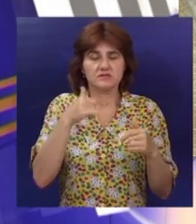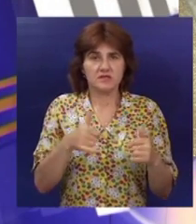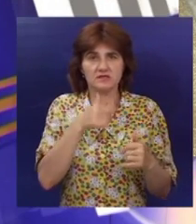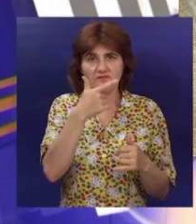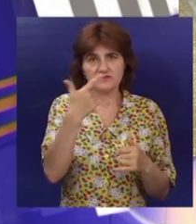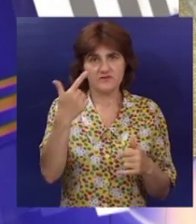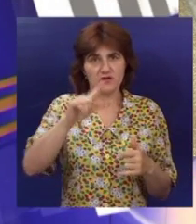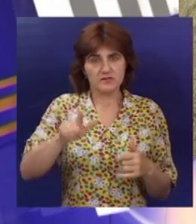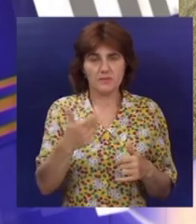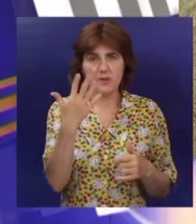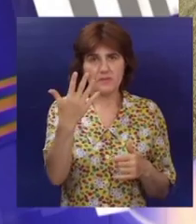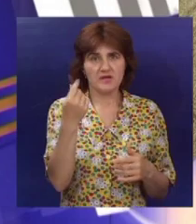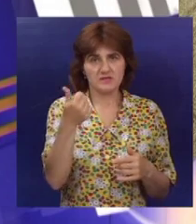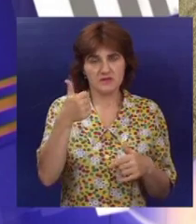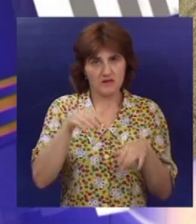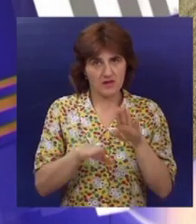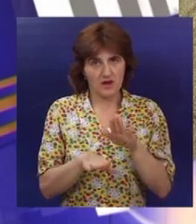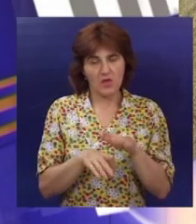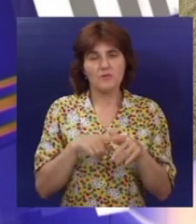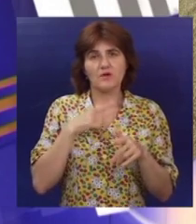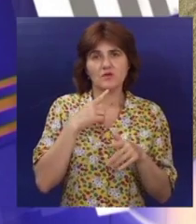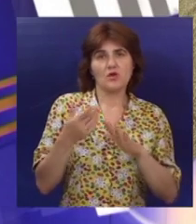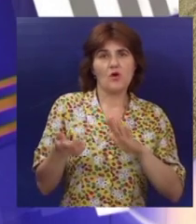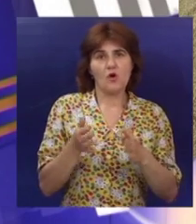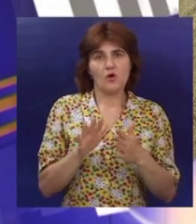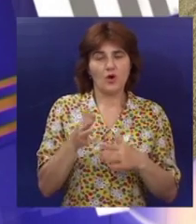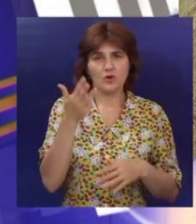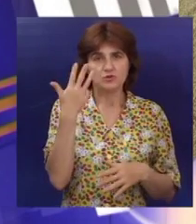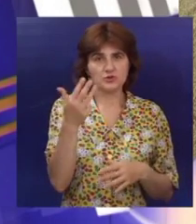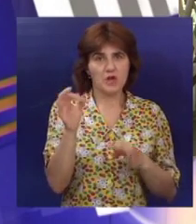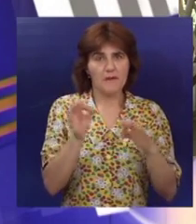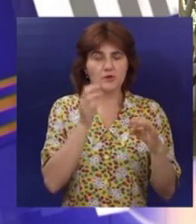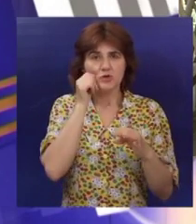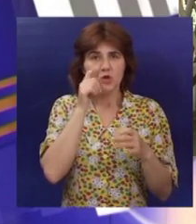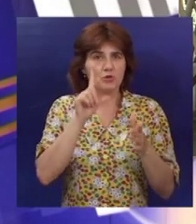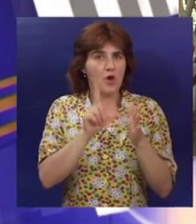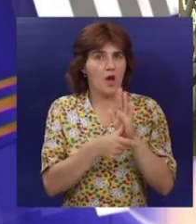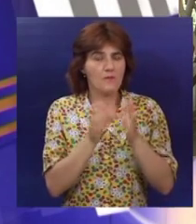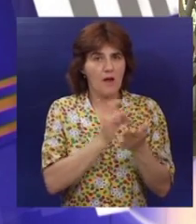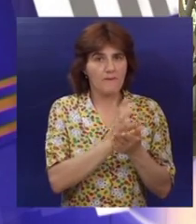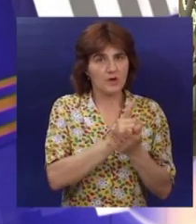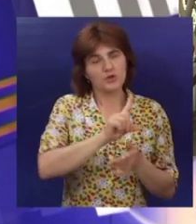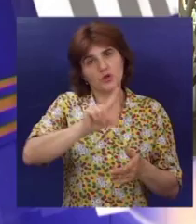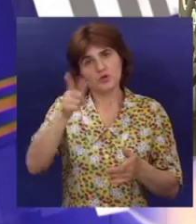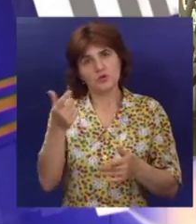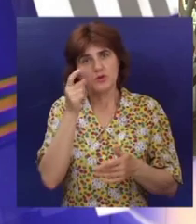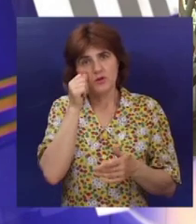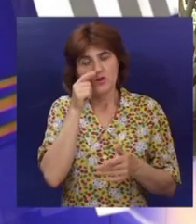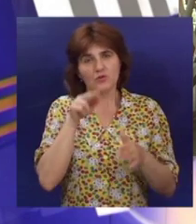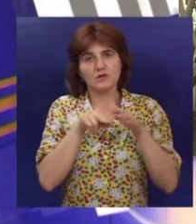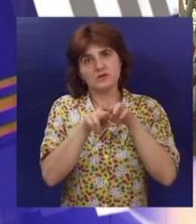trenutno iznosi 22,5 dinara po kilogramu, a oko 40% poljoprivrednika pšenicu odmah i prodaje, dok